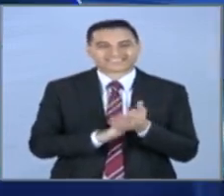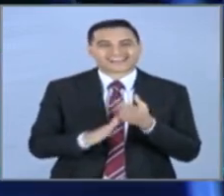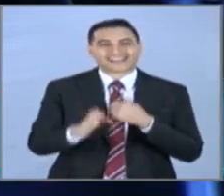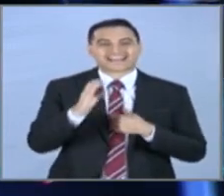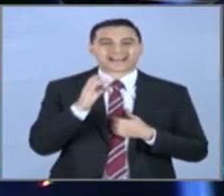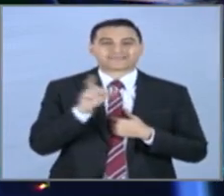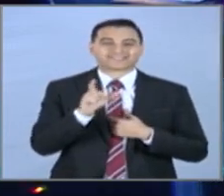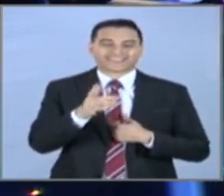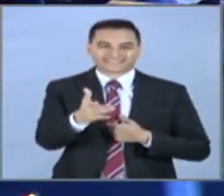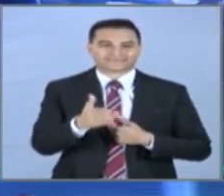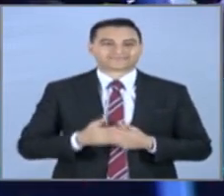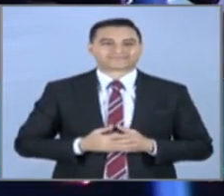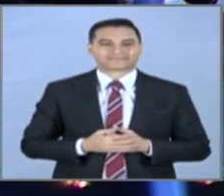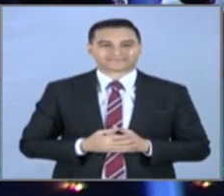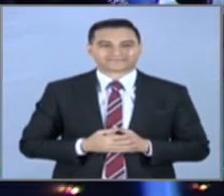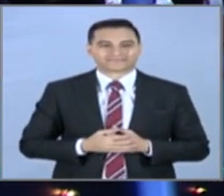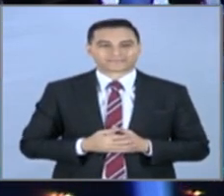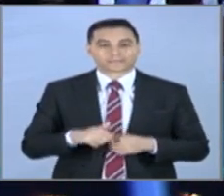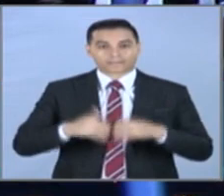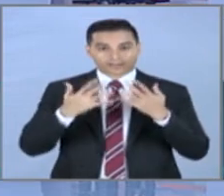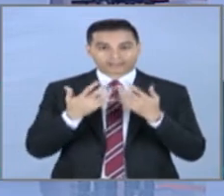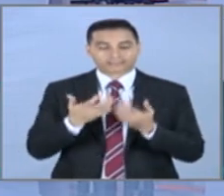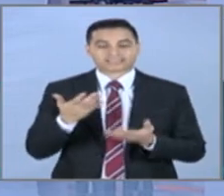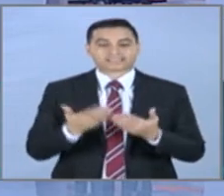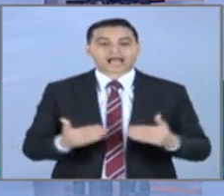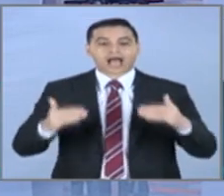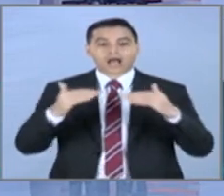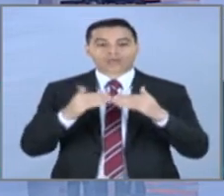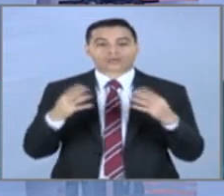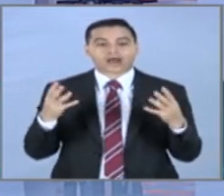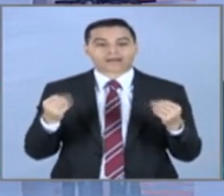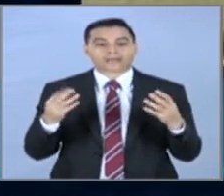النتيجه تعادل 40-40.